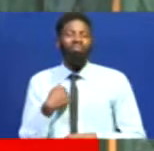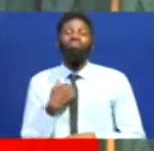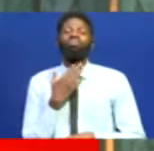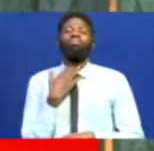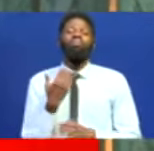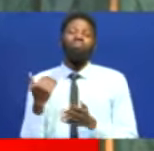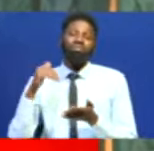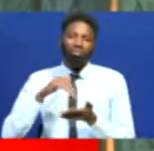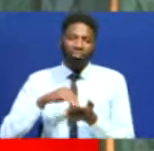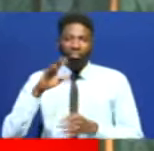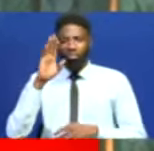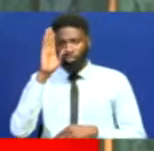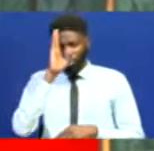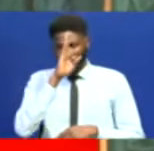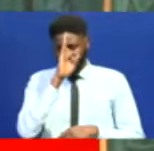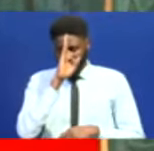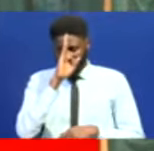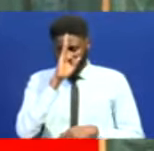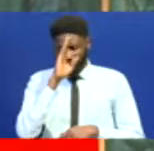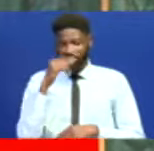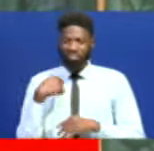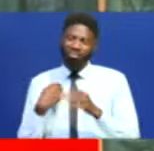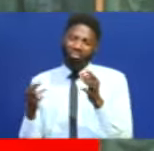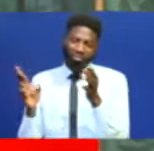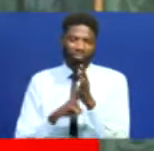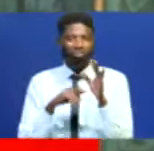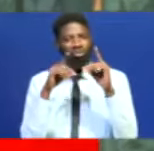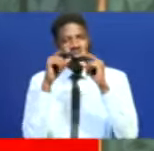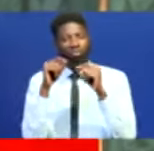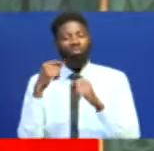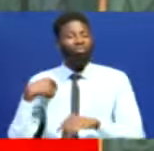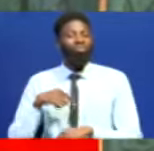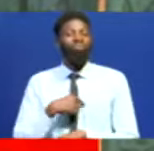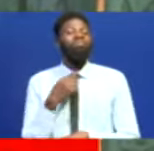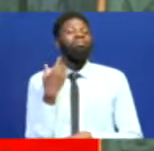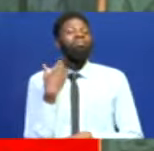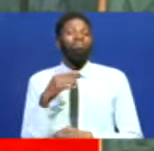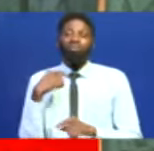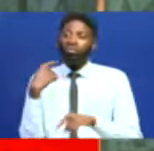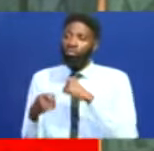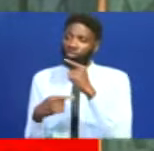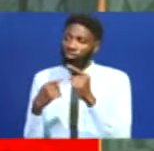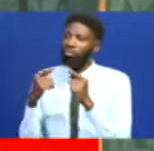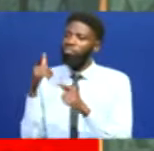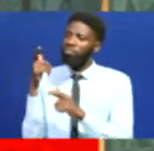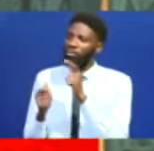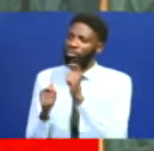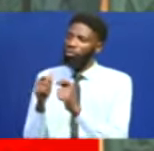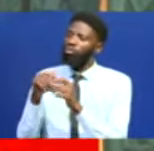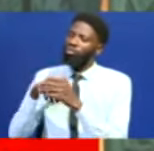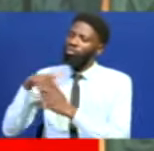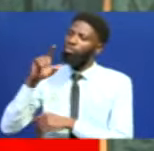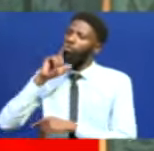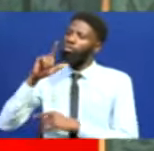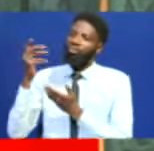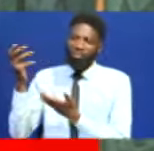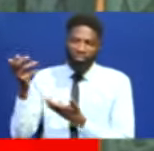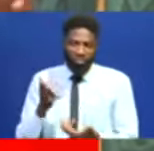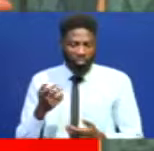Bungoma, hatutaki kuendelea kuagiza maziwa kutoka nje. Tunataka wakulima wa maziwa wa